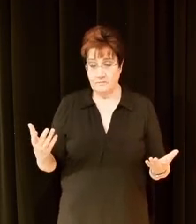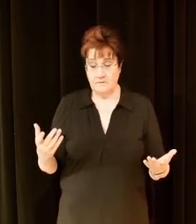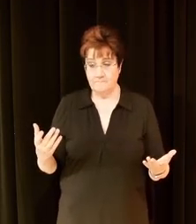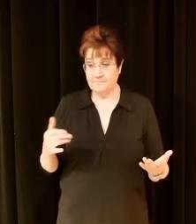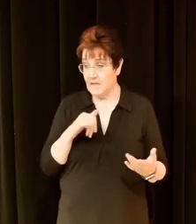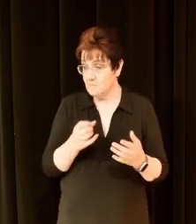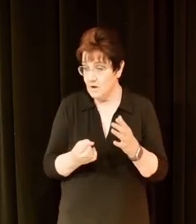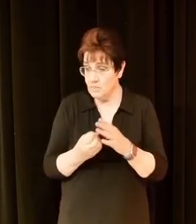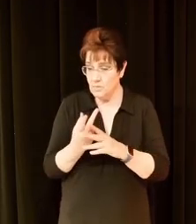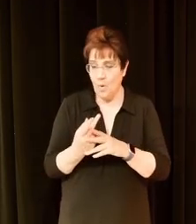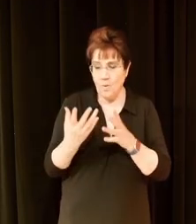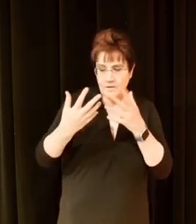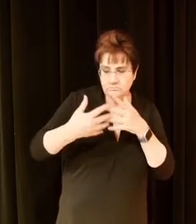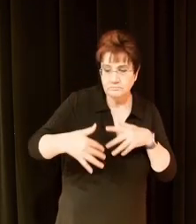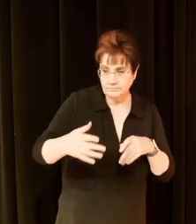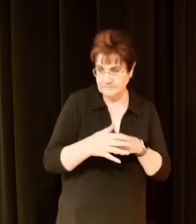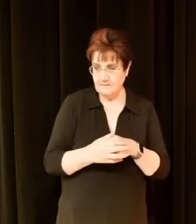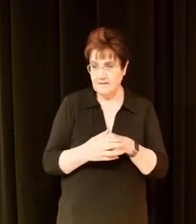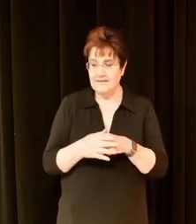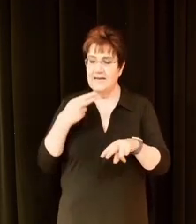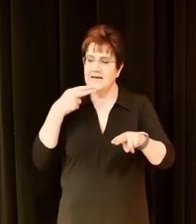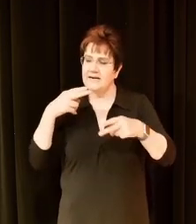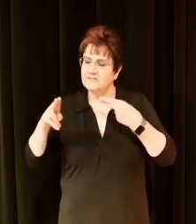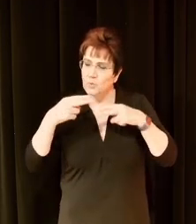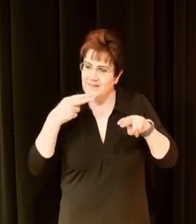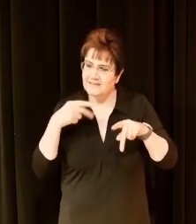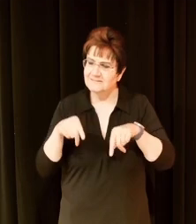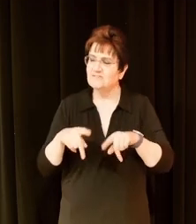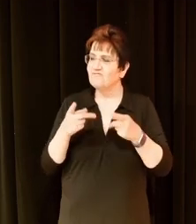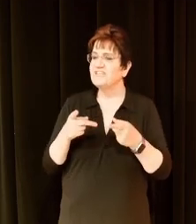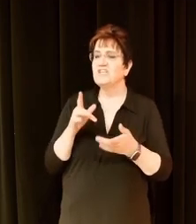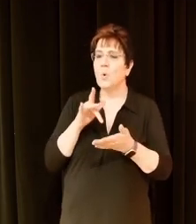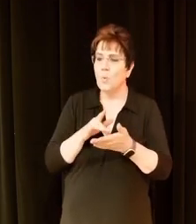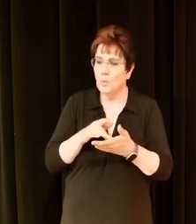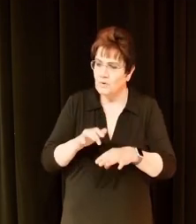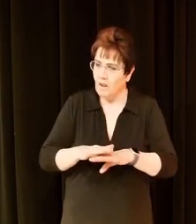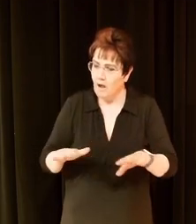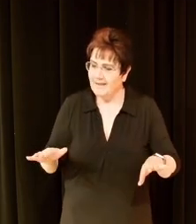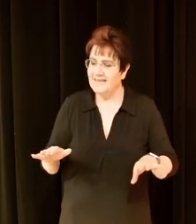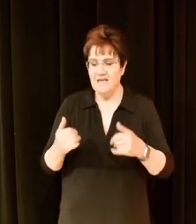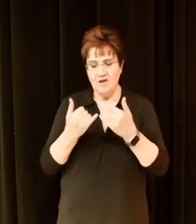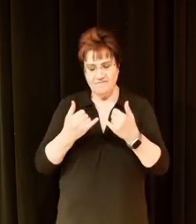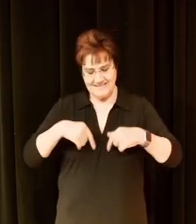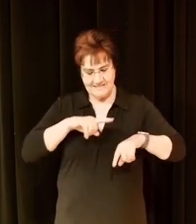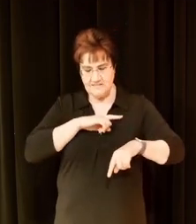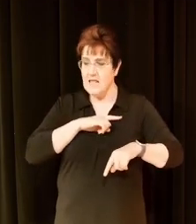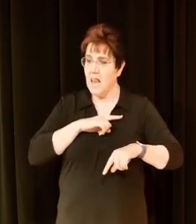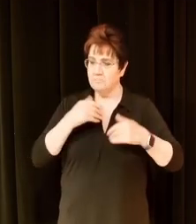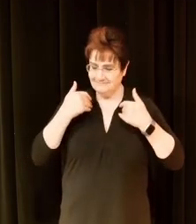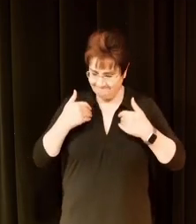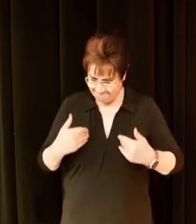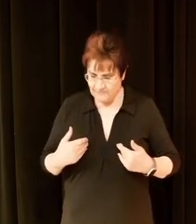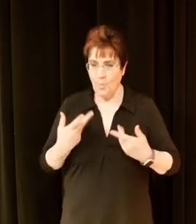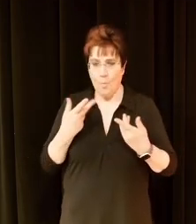neu einzulassen. Also die Resonanz als ein Grundphänomen dessen, wie wir in der Welt stehen, wie wir in unserem Muster